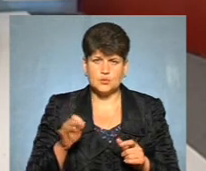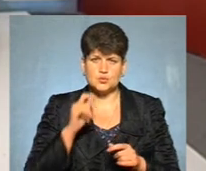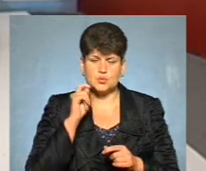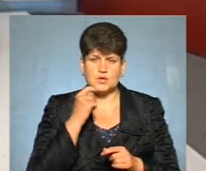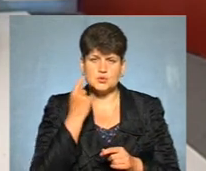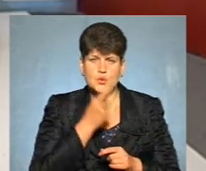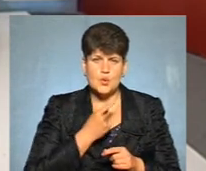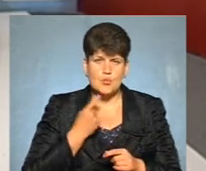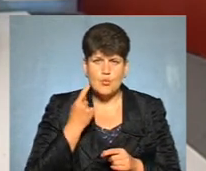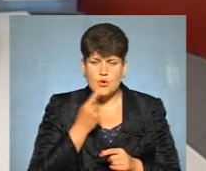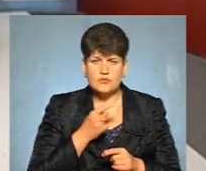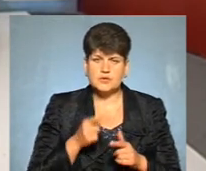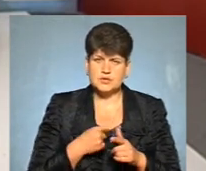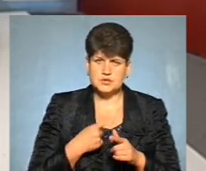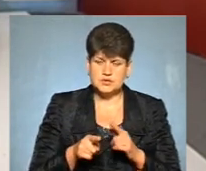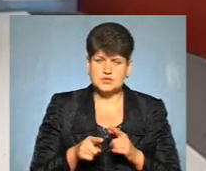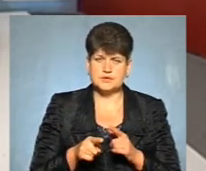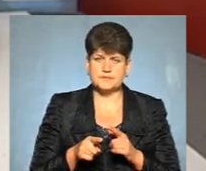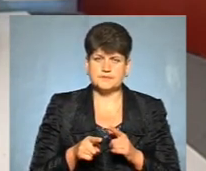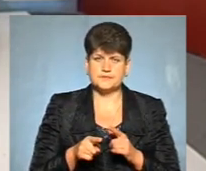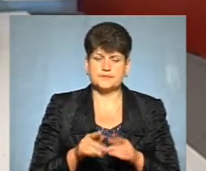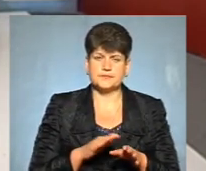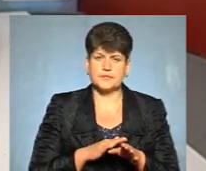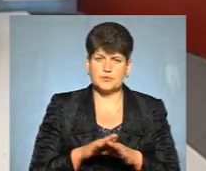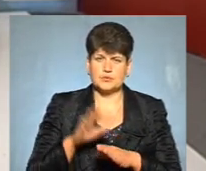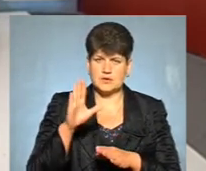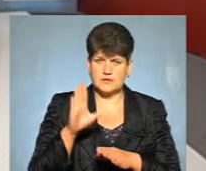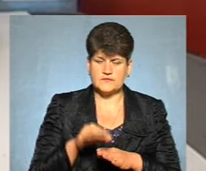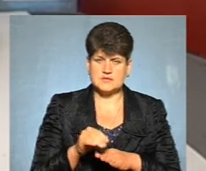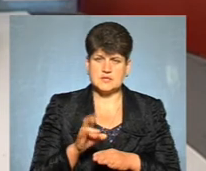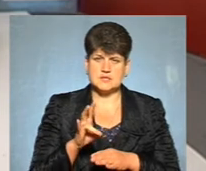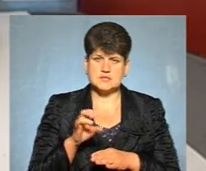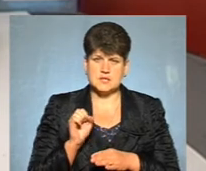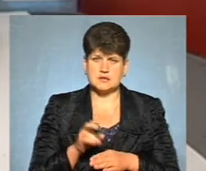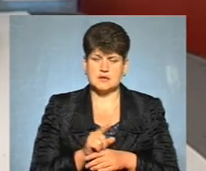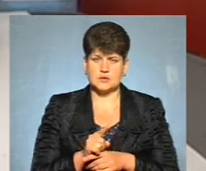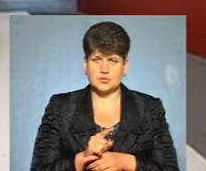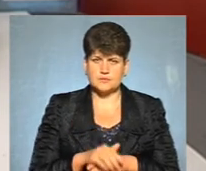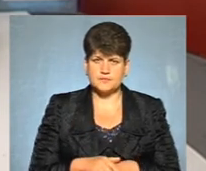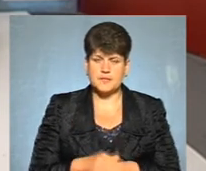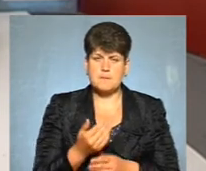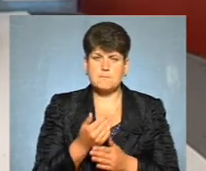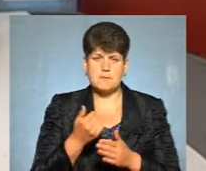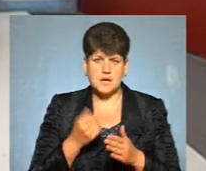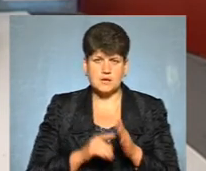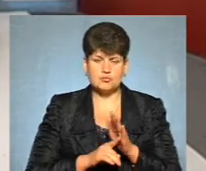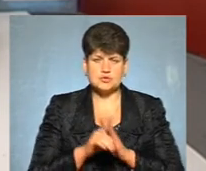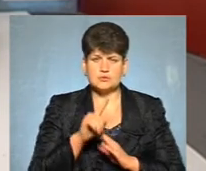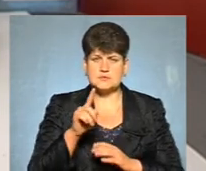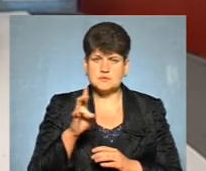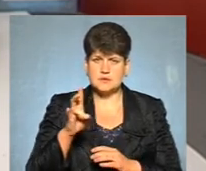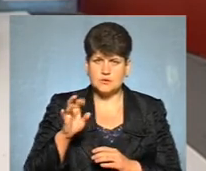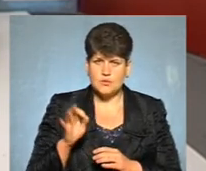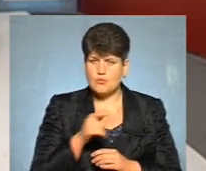української мови? І чи дотримано всіх санітарних норм? Ну, перед початком ЗНО,